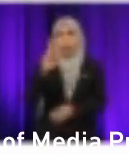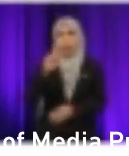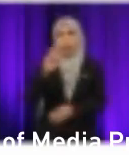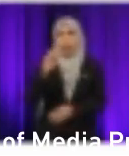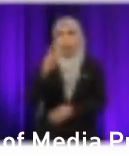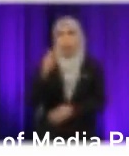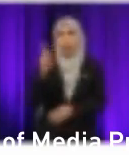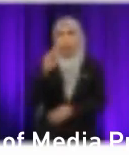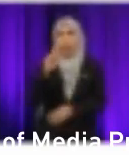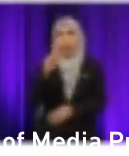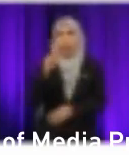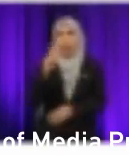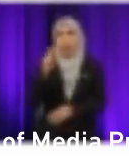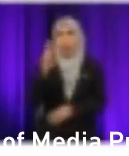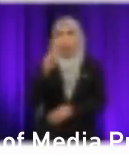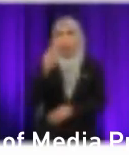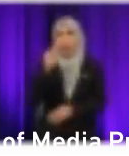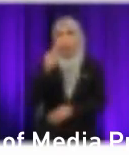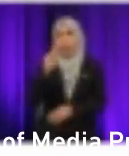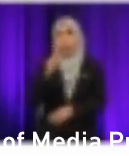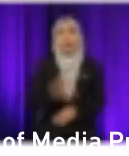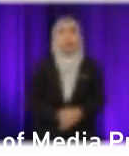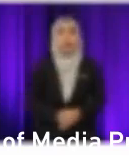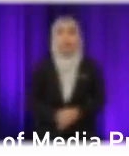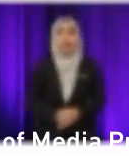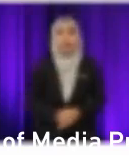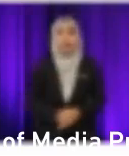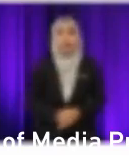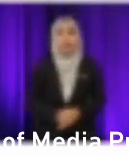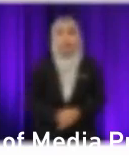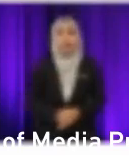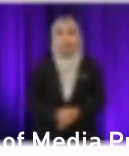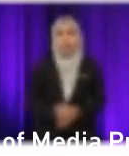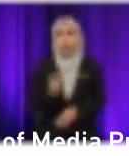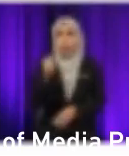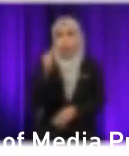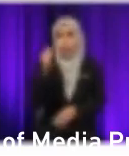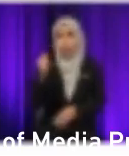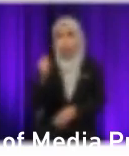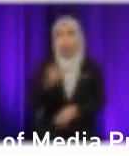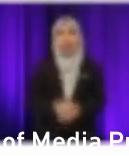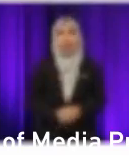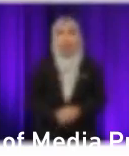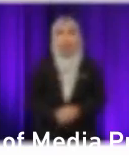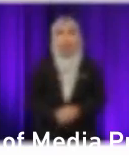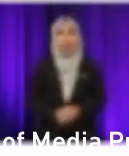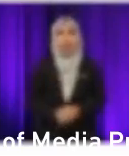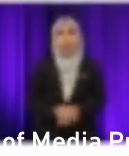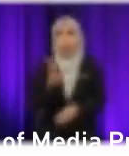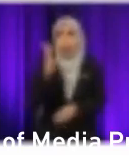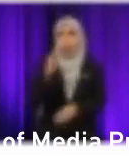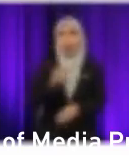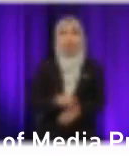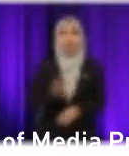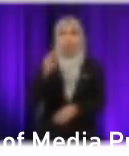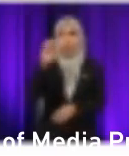ni, Raja 10A menunjukkan cermin muka yang dipasang dengan 6 biji mentol. Raja 10B menunjukkan litar yang